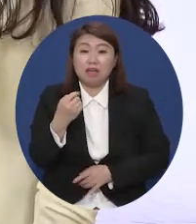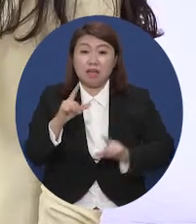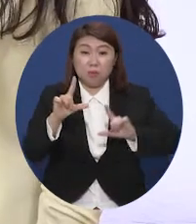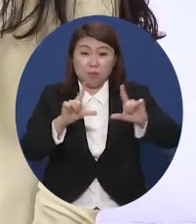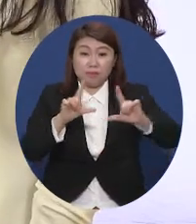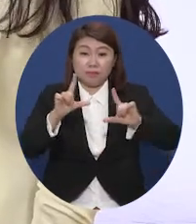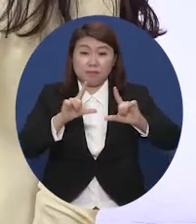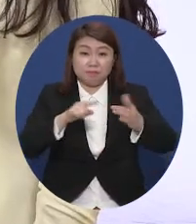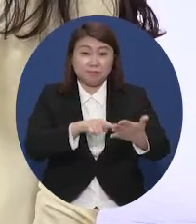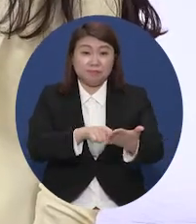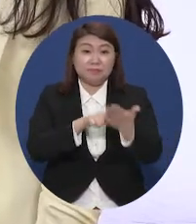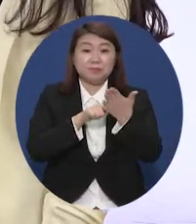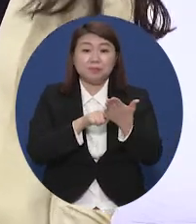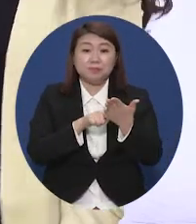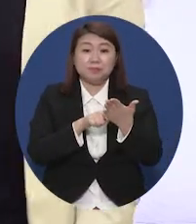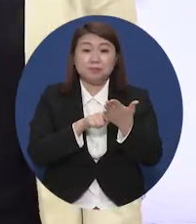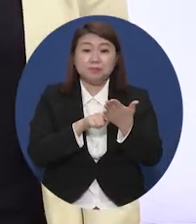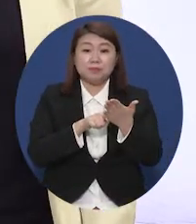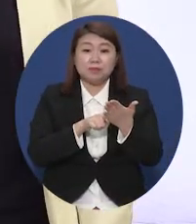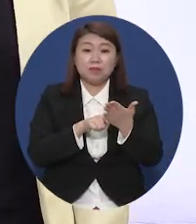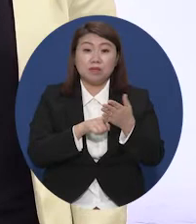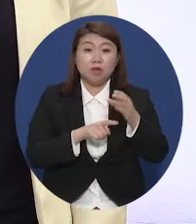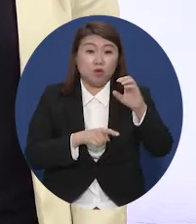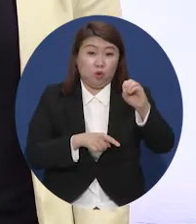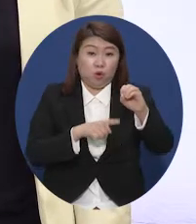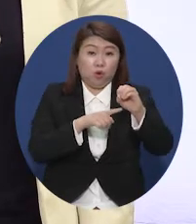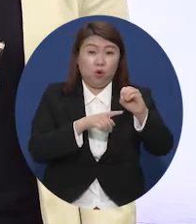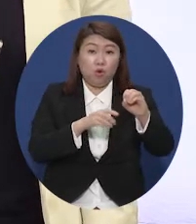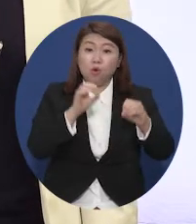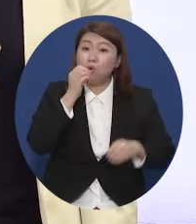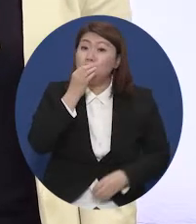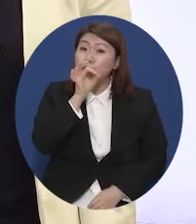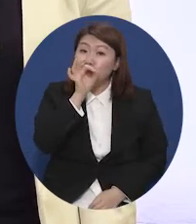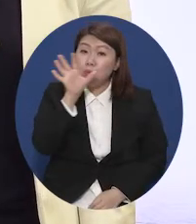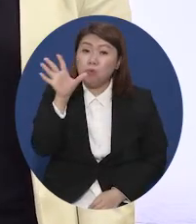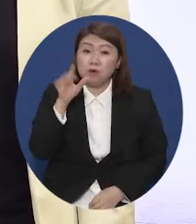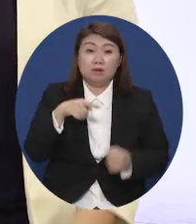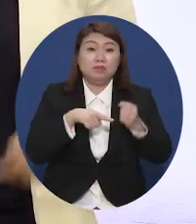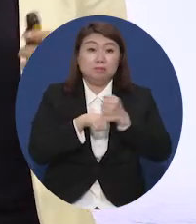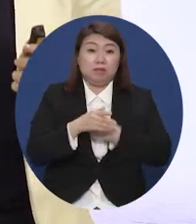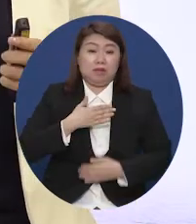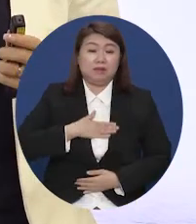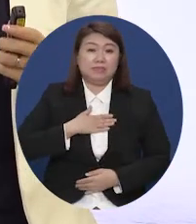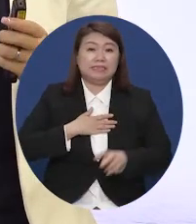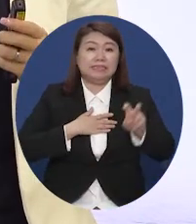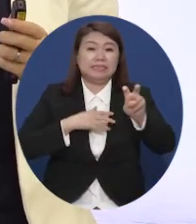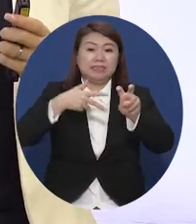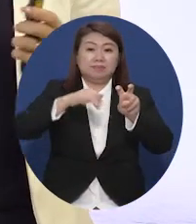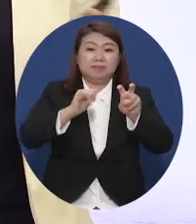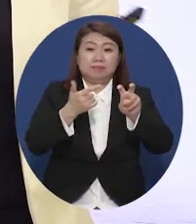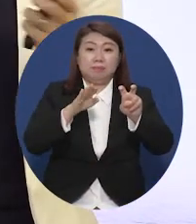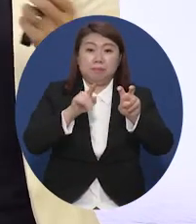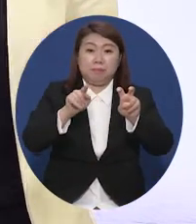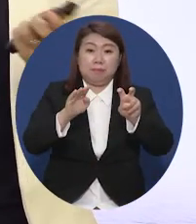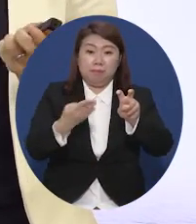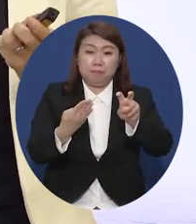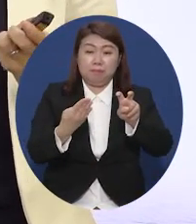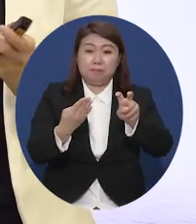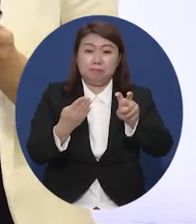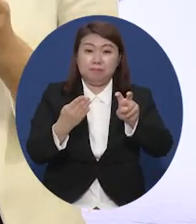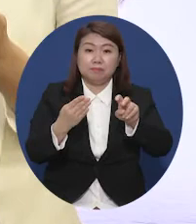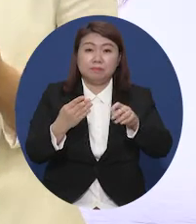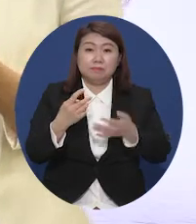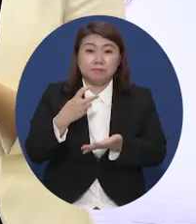표기법을 알아보도록 하겠습니다 마야는요 0의 기념을 알고 있었어요 그리고 20진법을 기반으로 했습니다 손가락